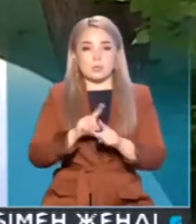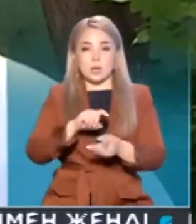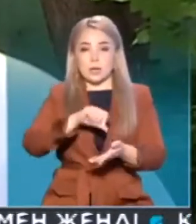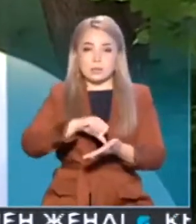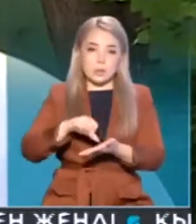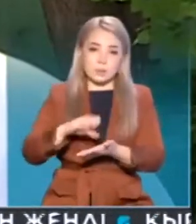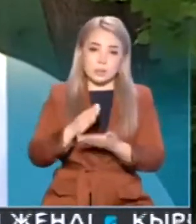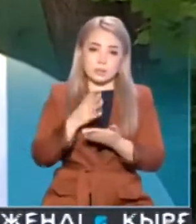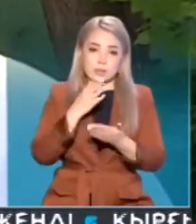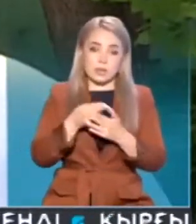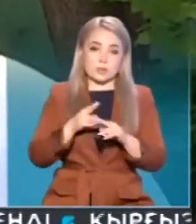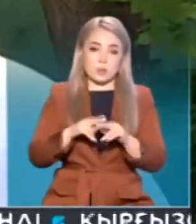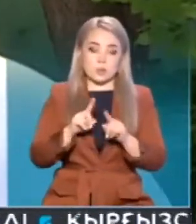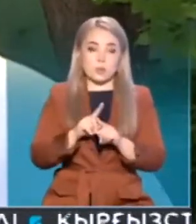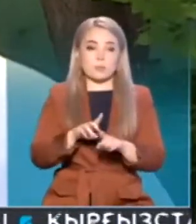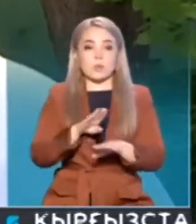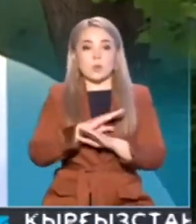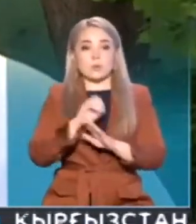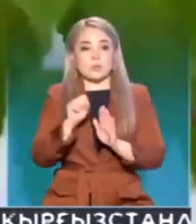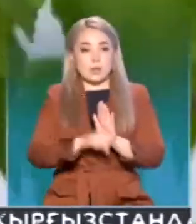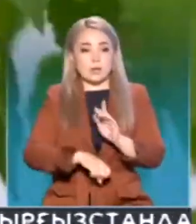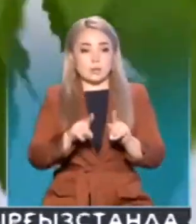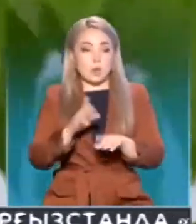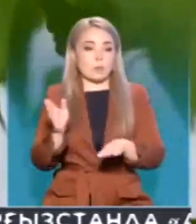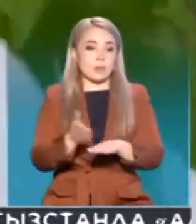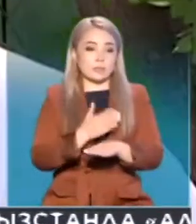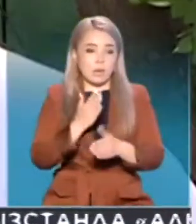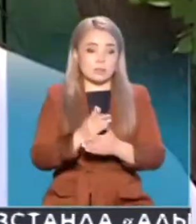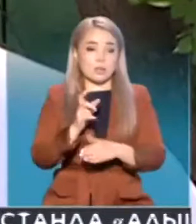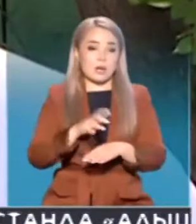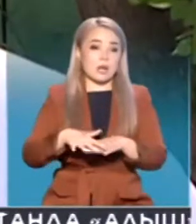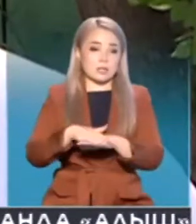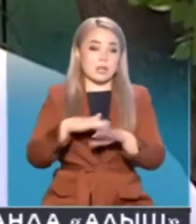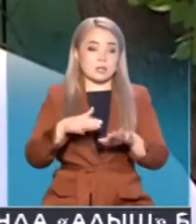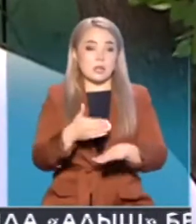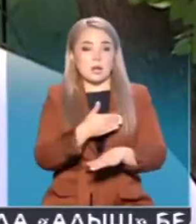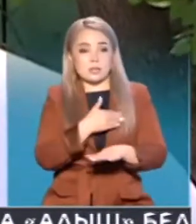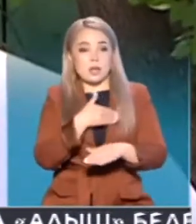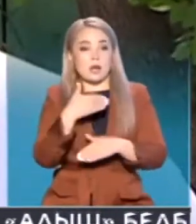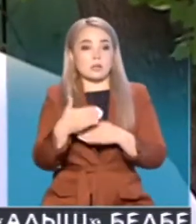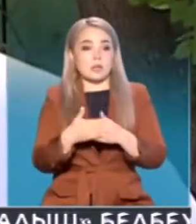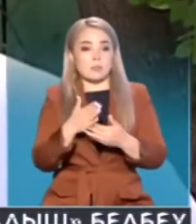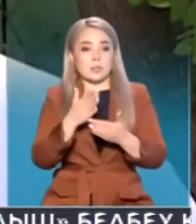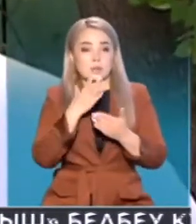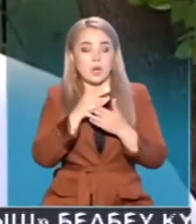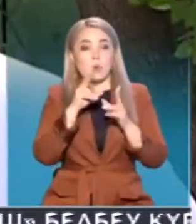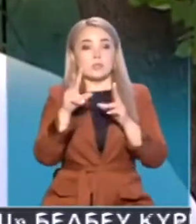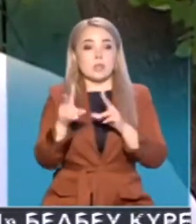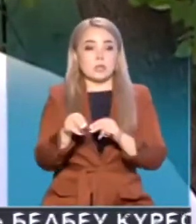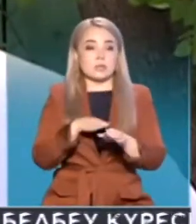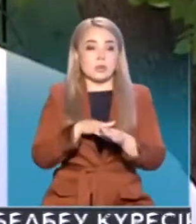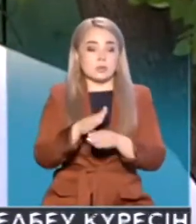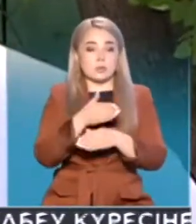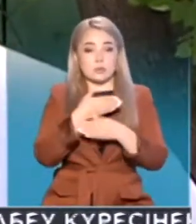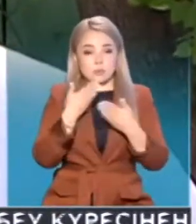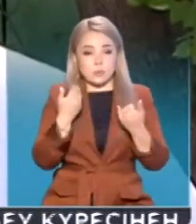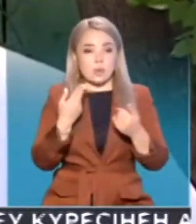ішінде өлім жазасының алып тасталуы бар. Халық қалаулылары халық алдында берген уәдесін орындамай